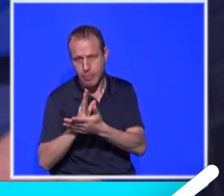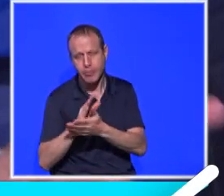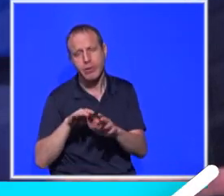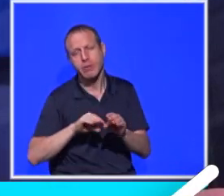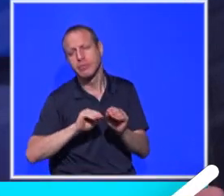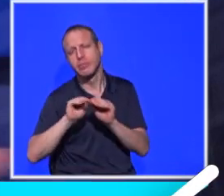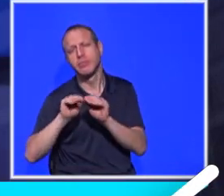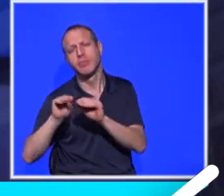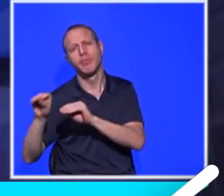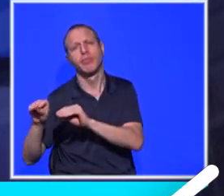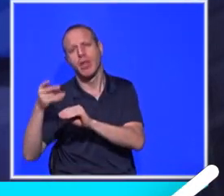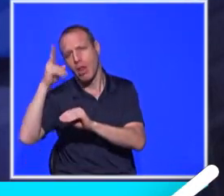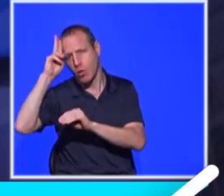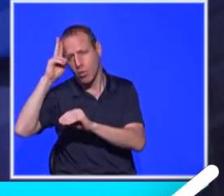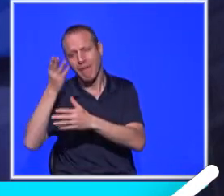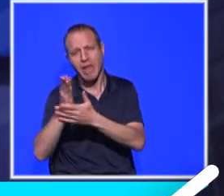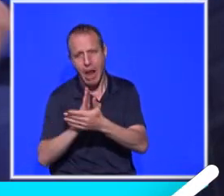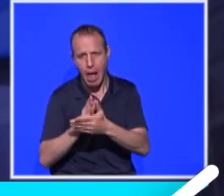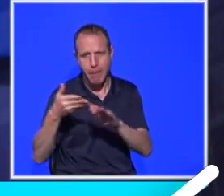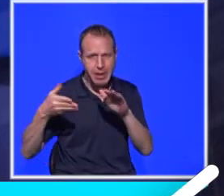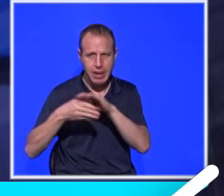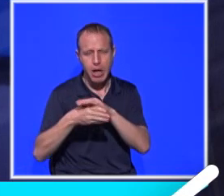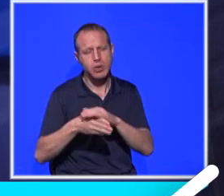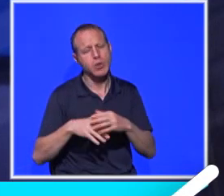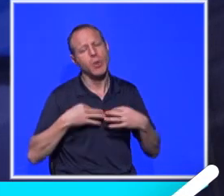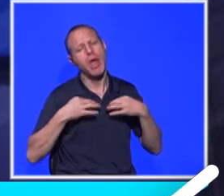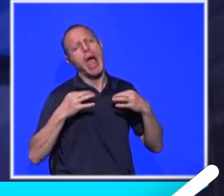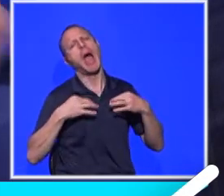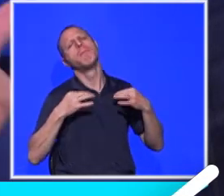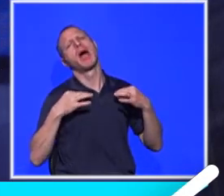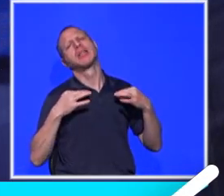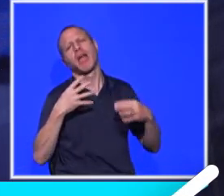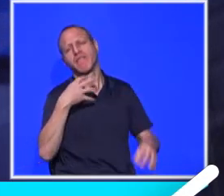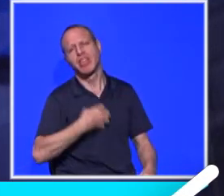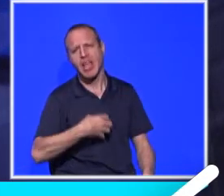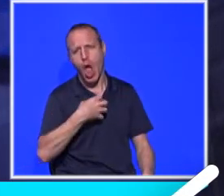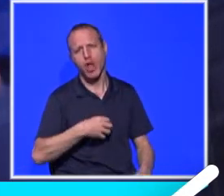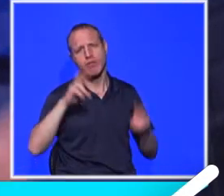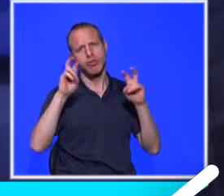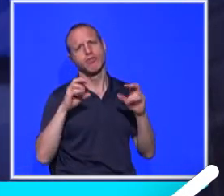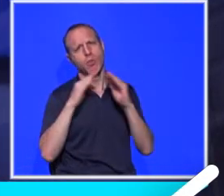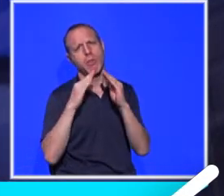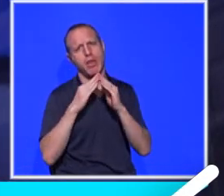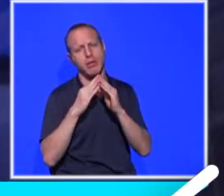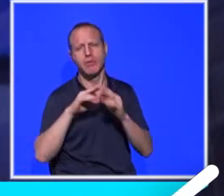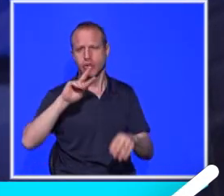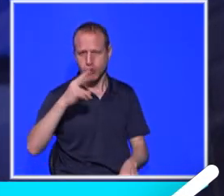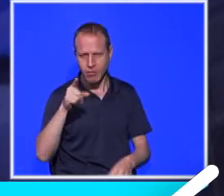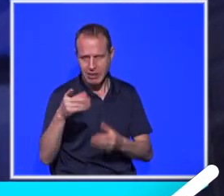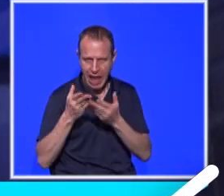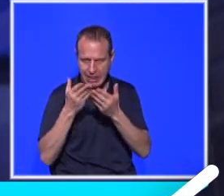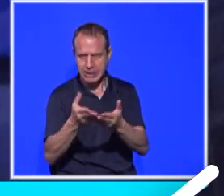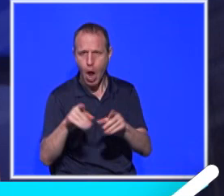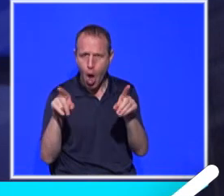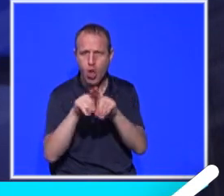יזלגו לליכוד, וחלקם ייכנסו לאפתיה ולדיכאון וישבו בבית. ואז שוב, זה עזרה